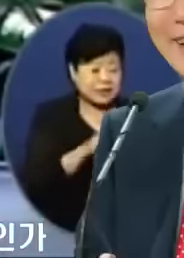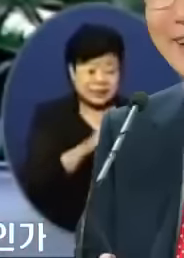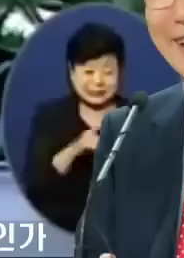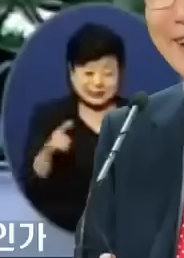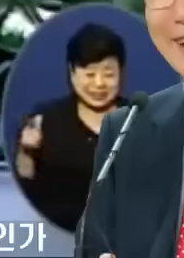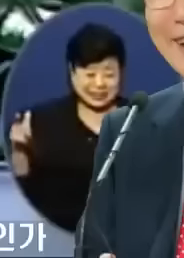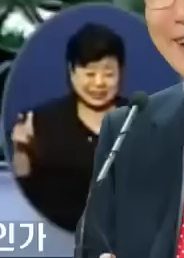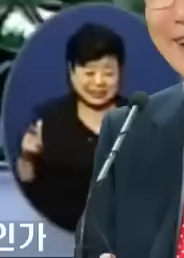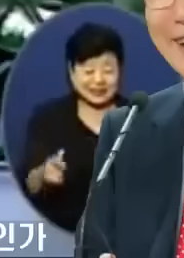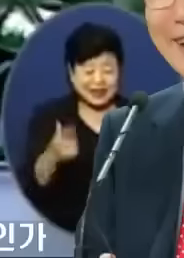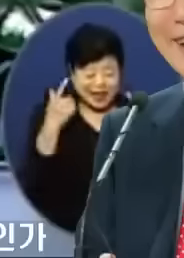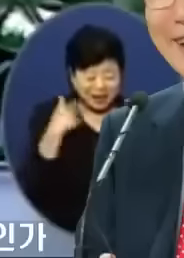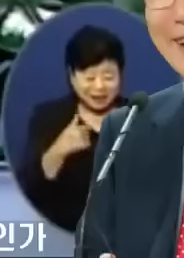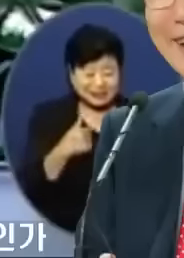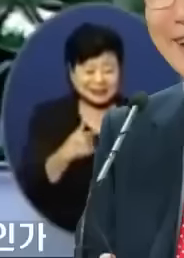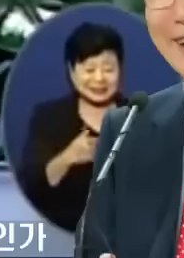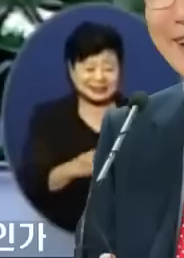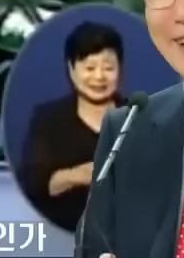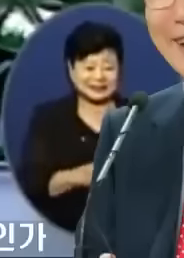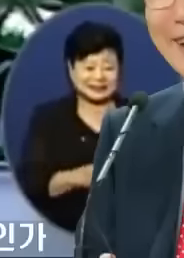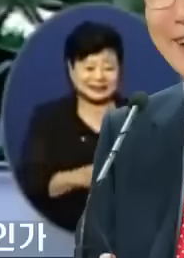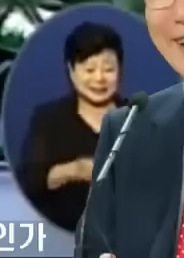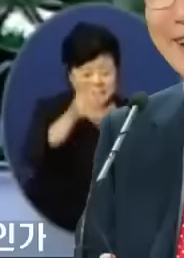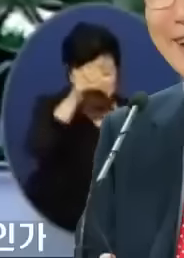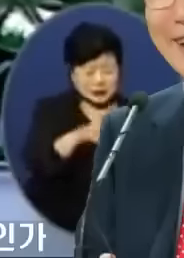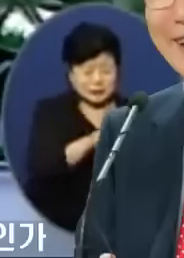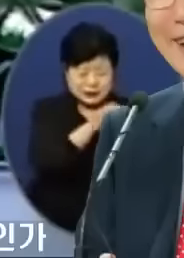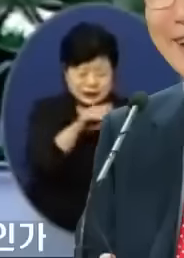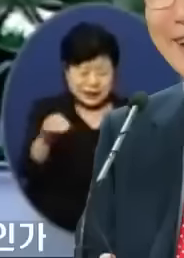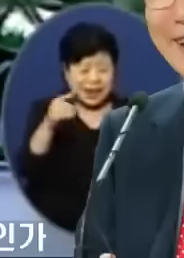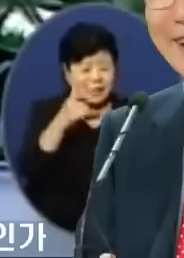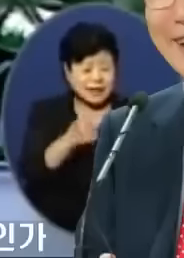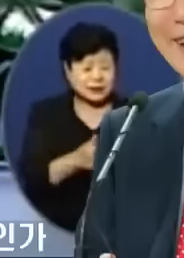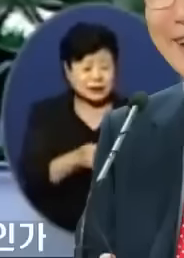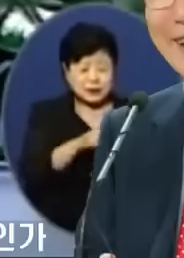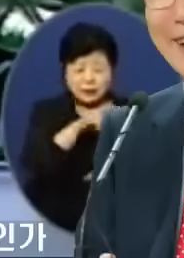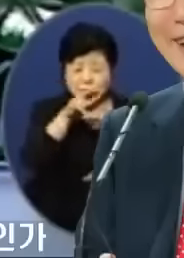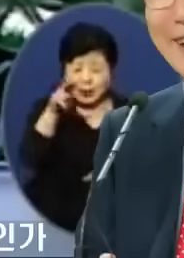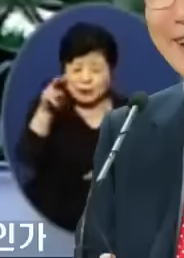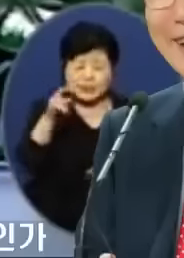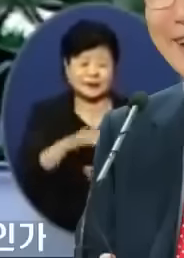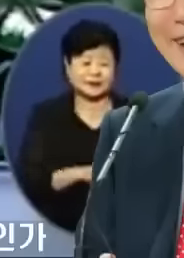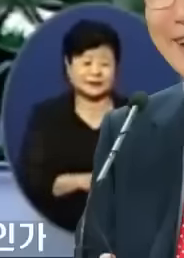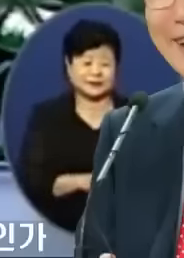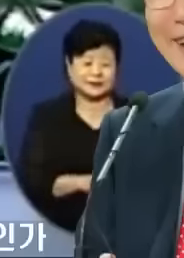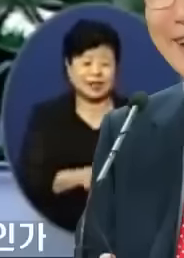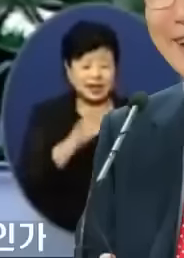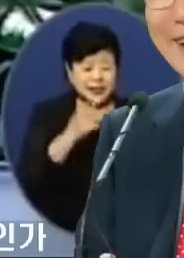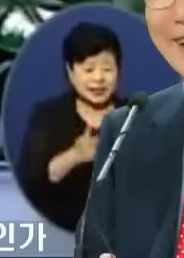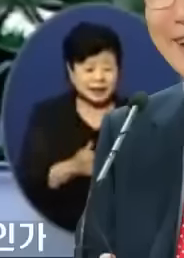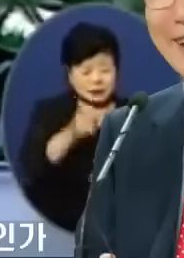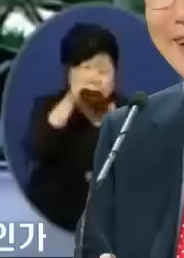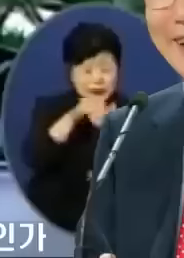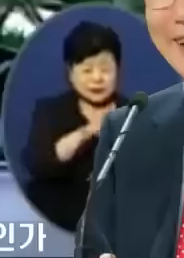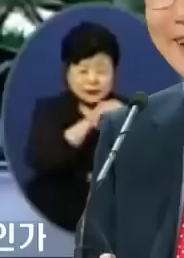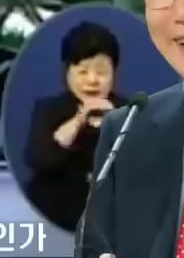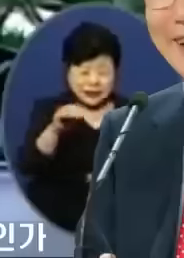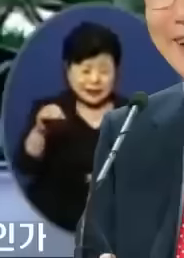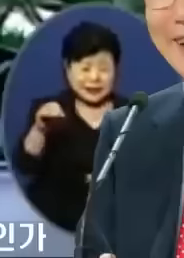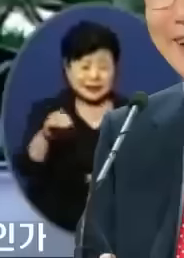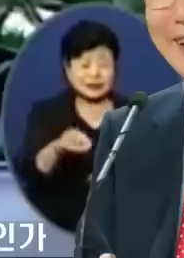않습니다. 언제나 눈을 들어 갈보리 십자가 예수님을 바라보십시오. 예수님은